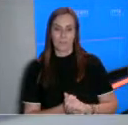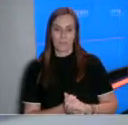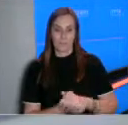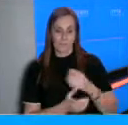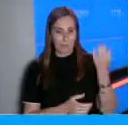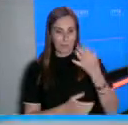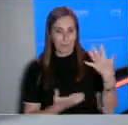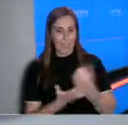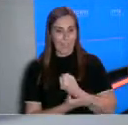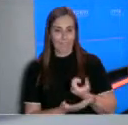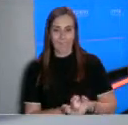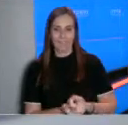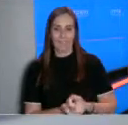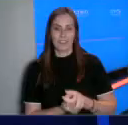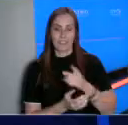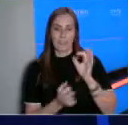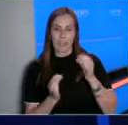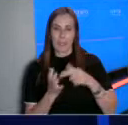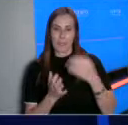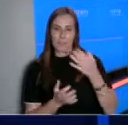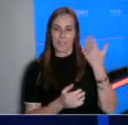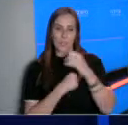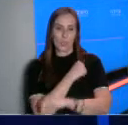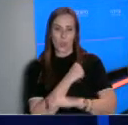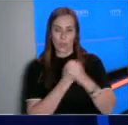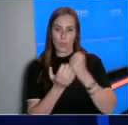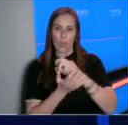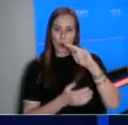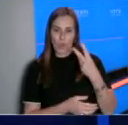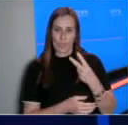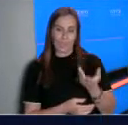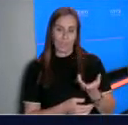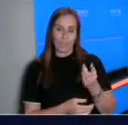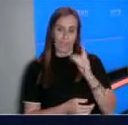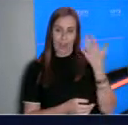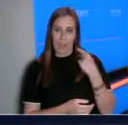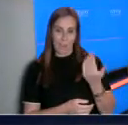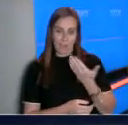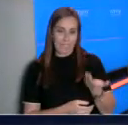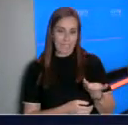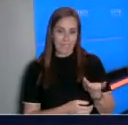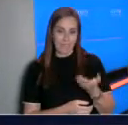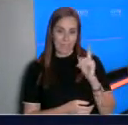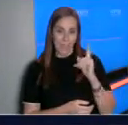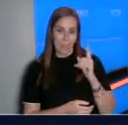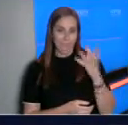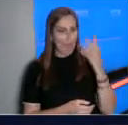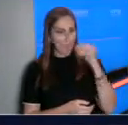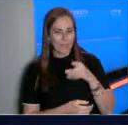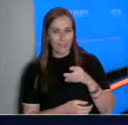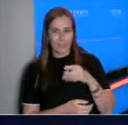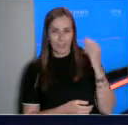זה מגניב שזכית בלעוף על המיליון. ברור, זה בעיקר היה מגניב כי הייתי סטודנטית לתואר שני, ולא היה לי הרבה כסף. ואז כזה... מה